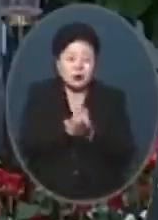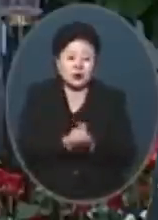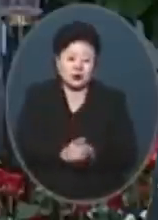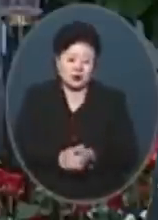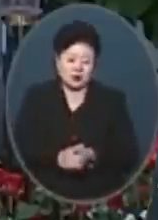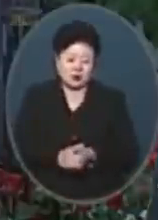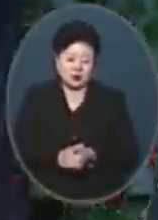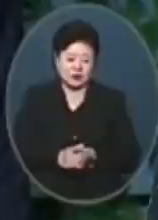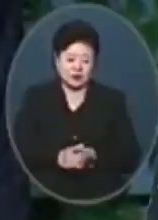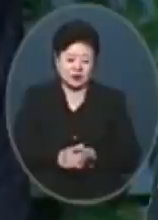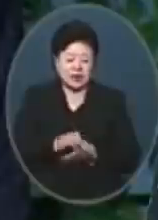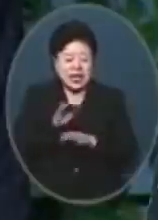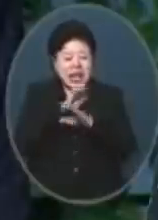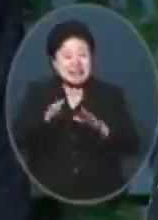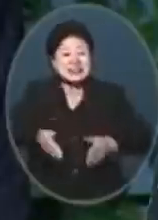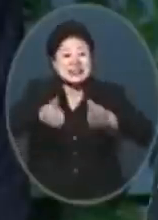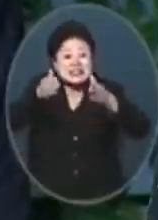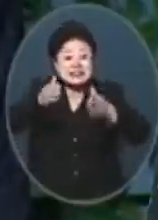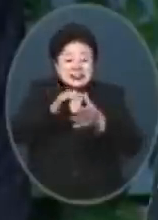여러분이 하늘길을